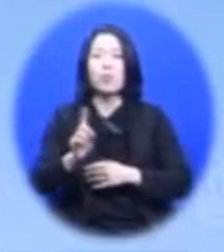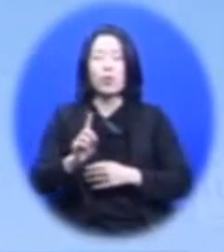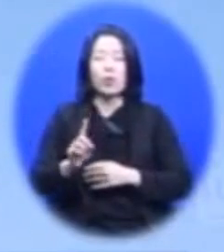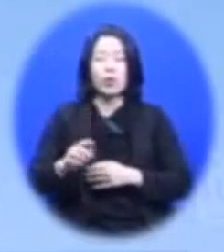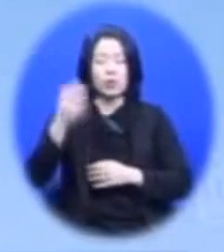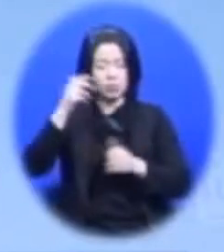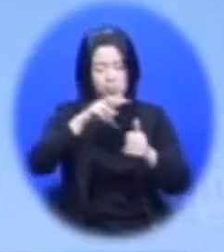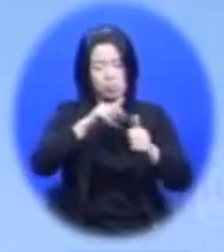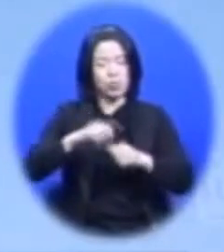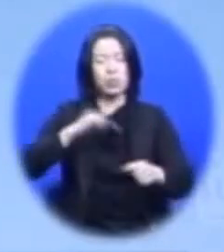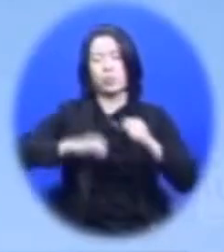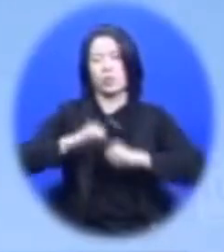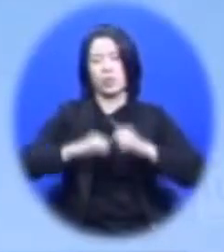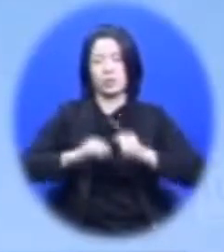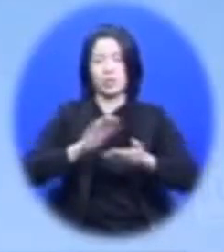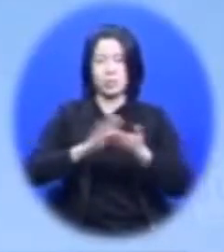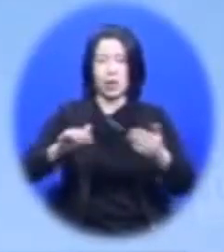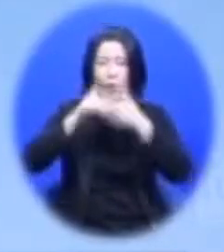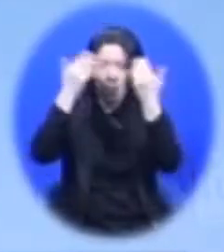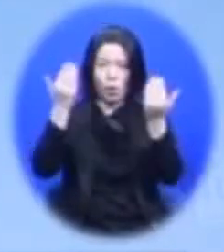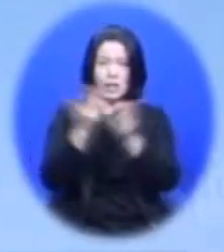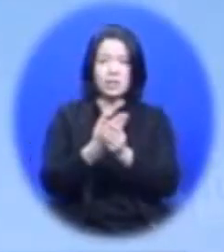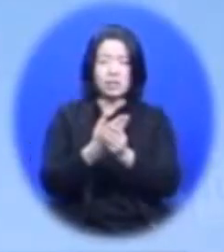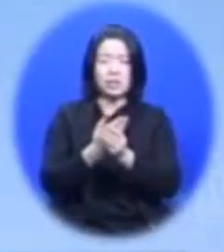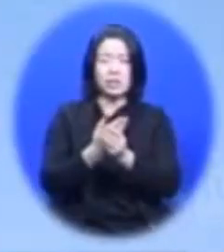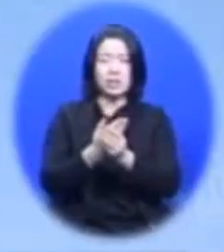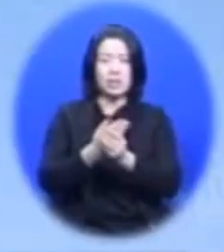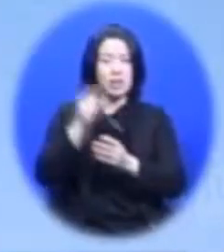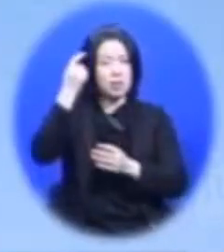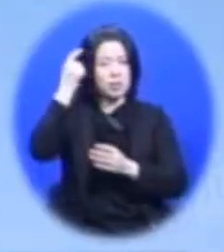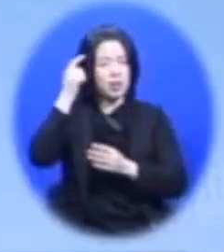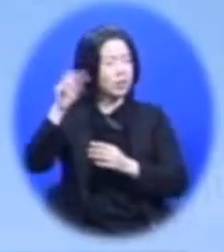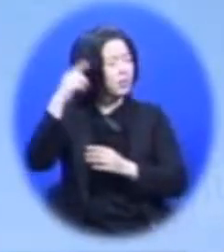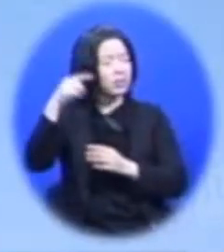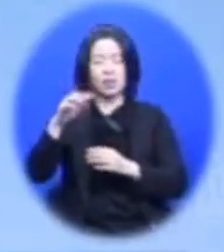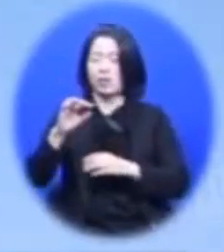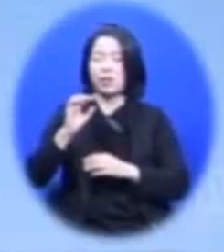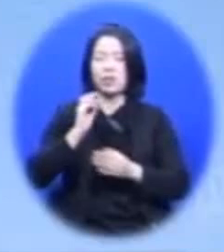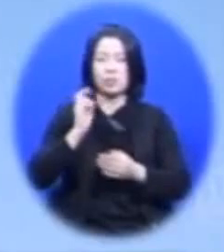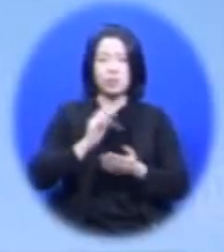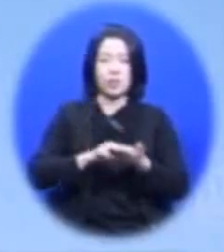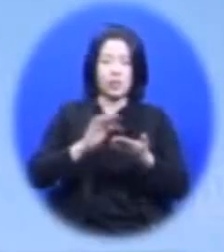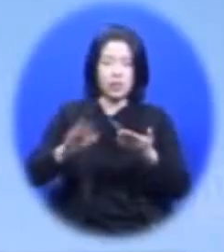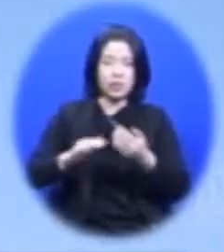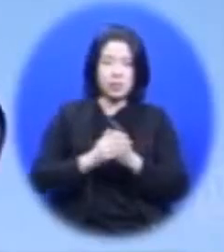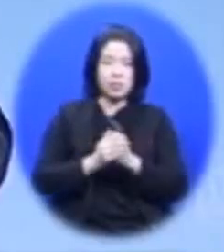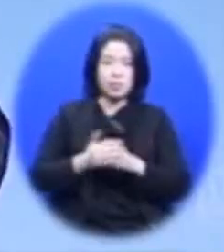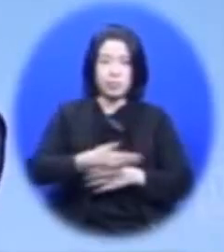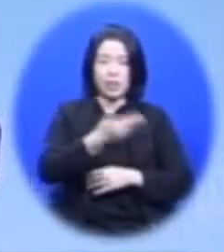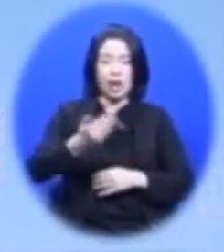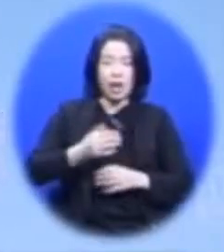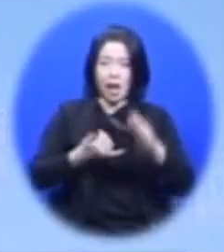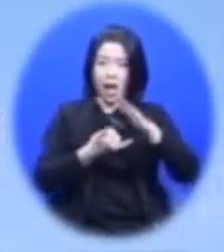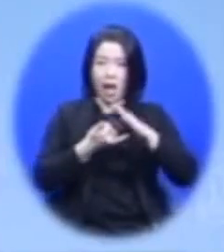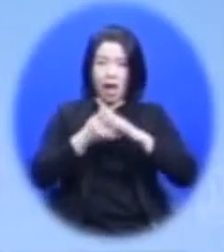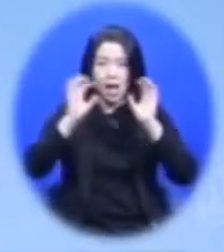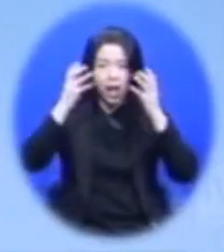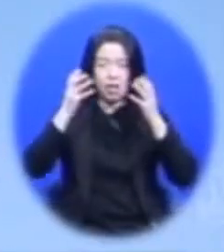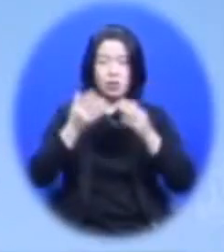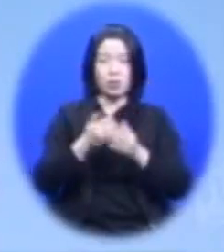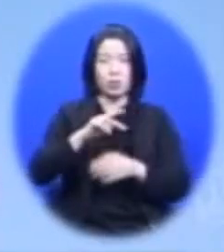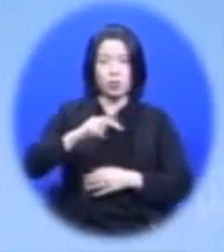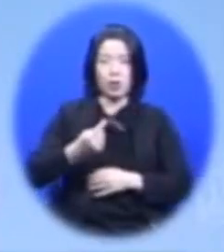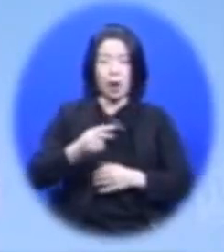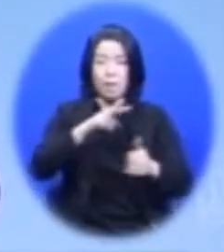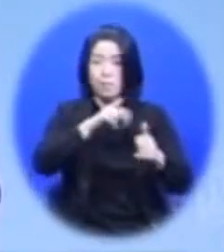역사지요? 완전히 지금 제정신이 아닙니다. 여러분, 어린애들도 미워하지